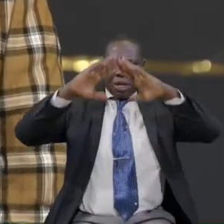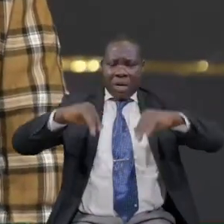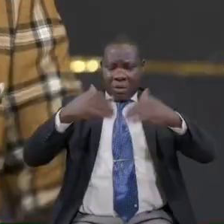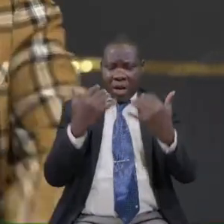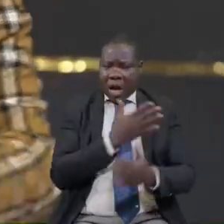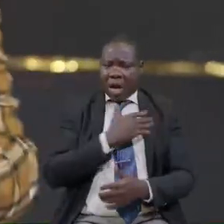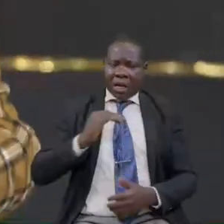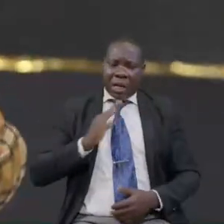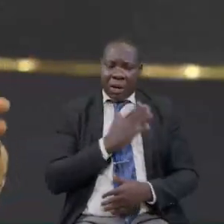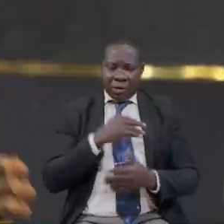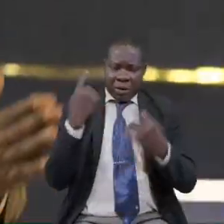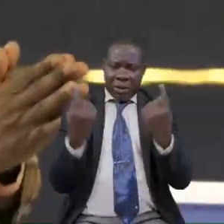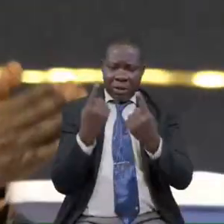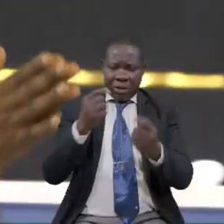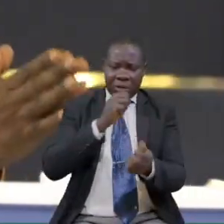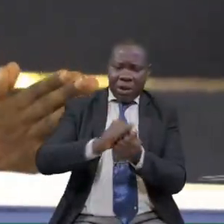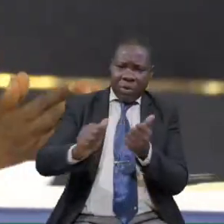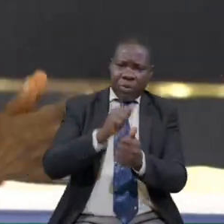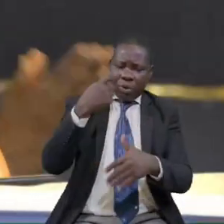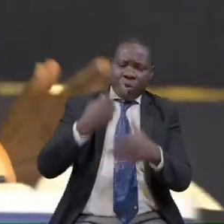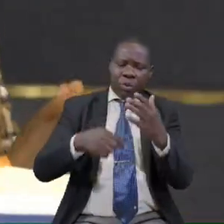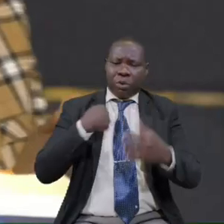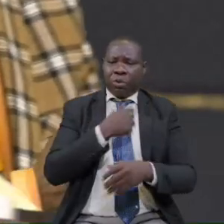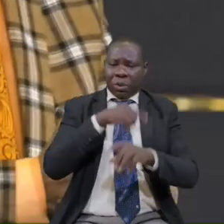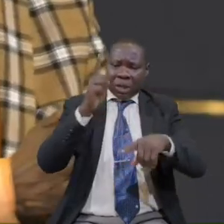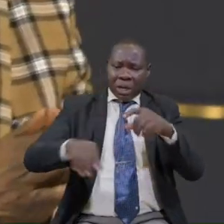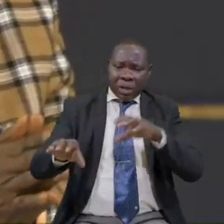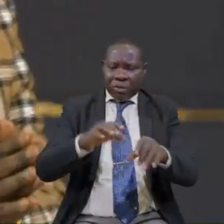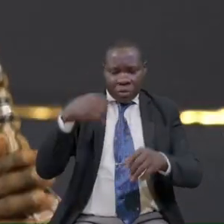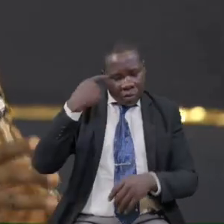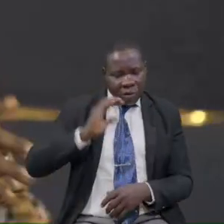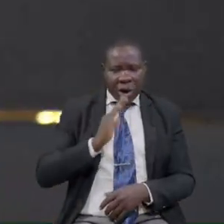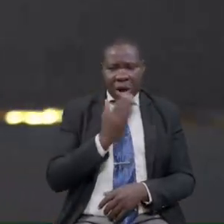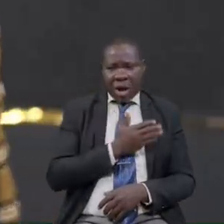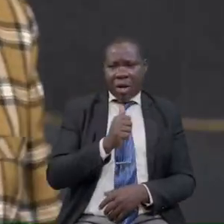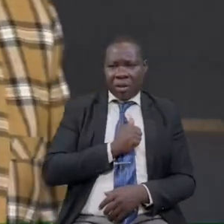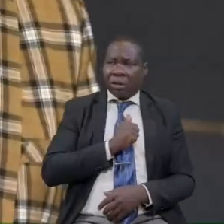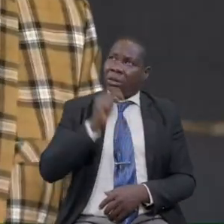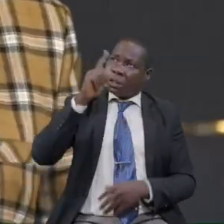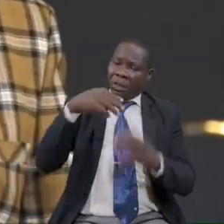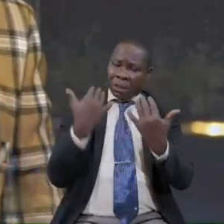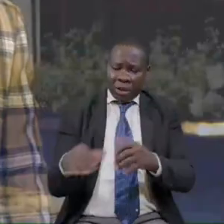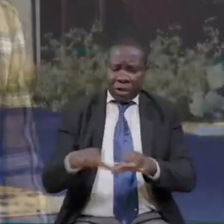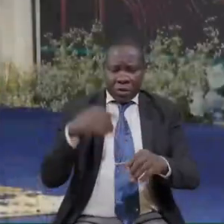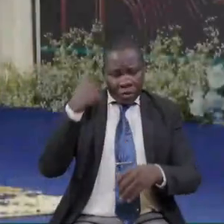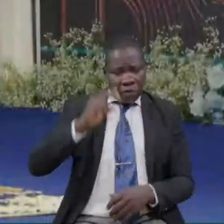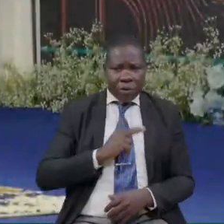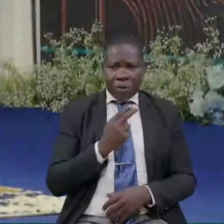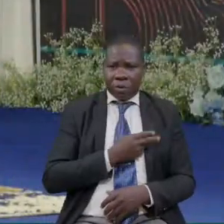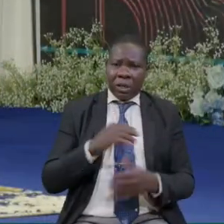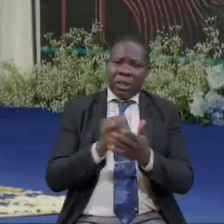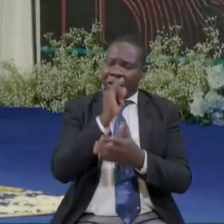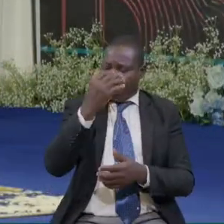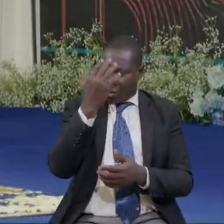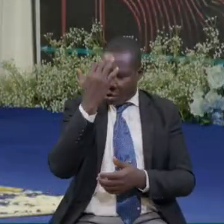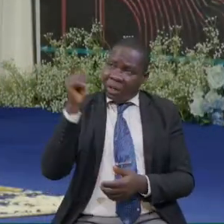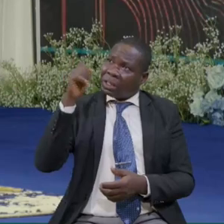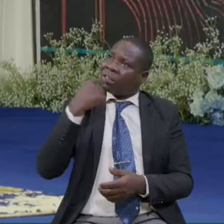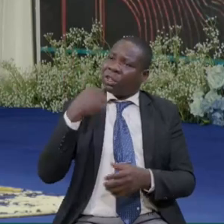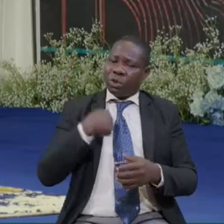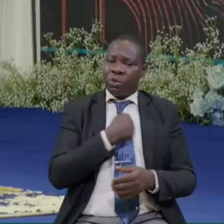croix, et nous sommes purifiés. Ce qu'on ne peut pas faire, il le fait pour nous. C'est quoi il dit? Maintenant, nous